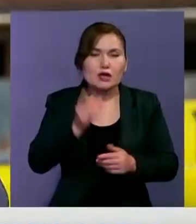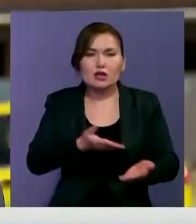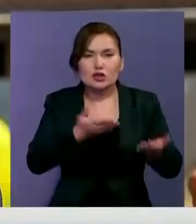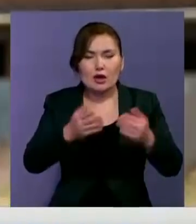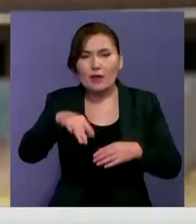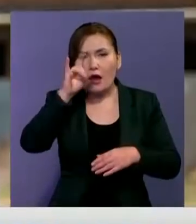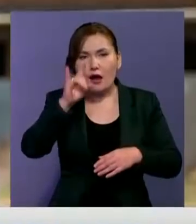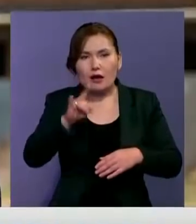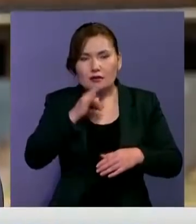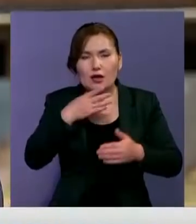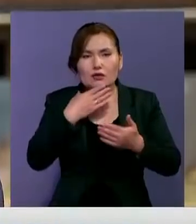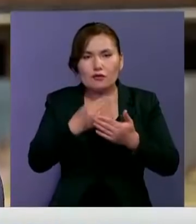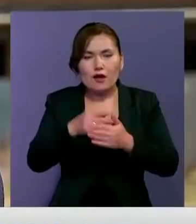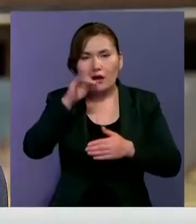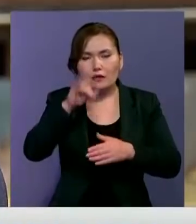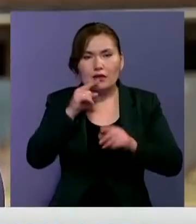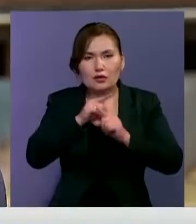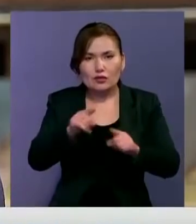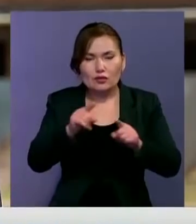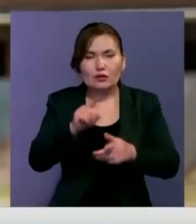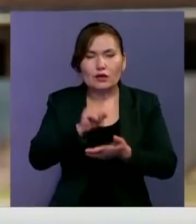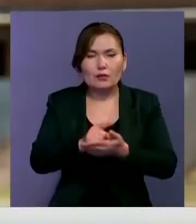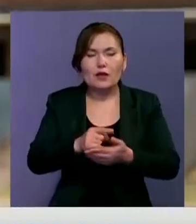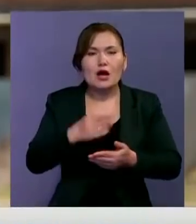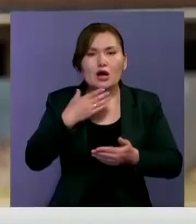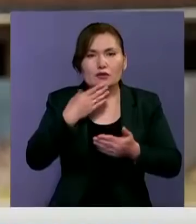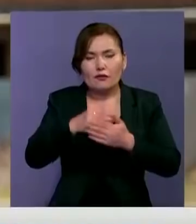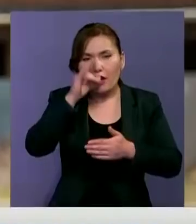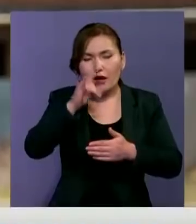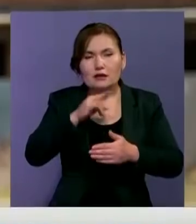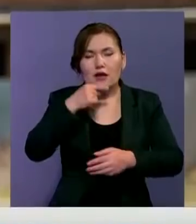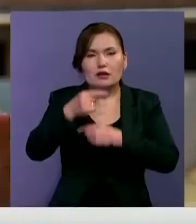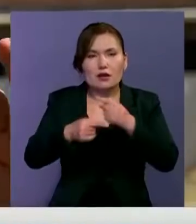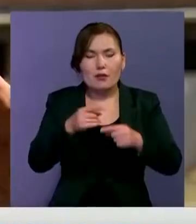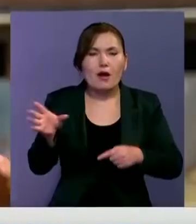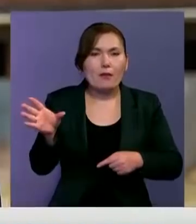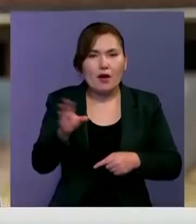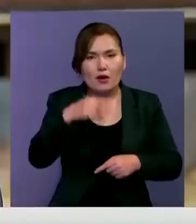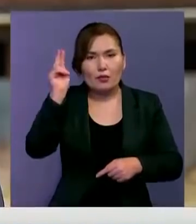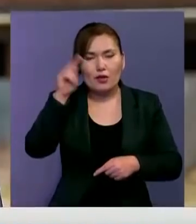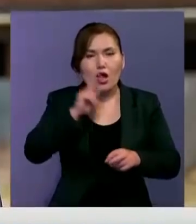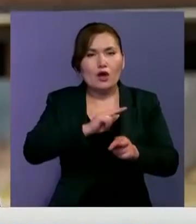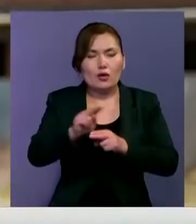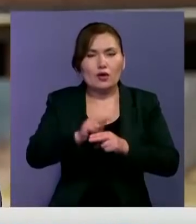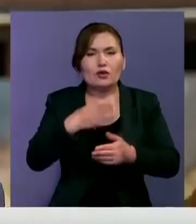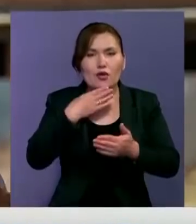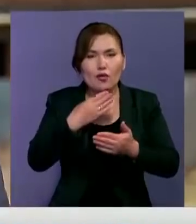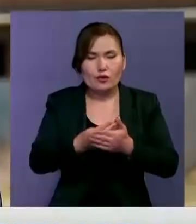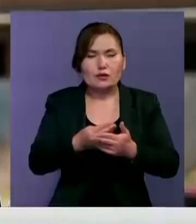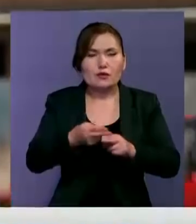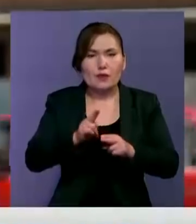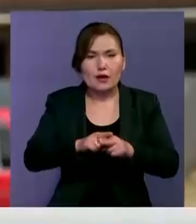жерге барлық жастарды жинасақ, салт дәстүрін, жеті атасын бәрін осы жерде үйрететін өзіміздің